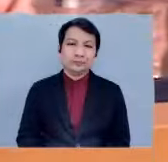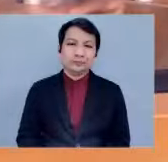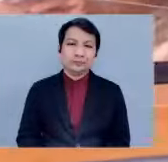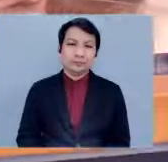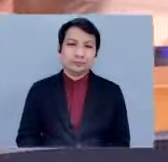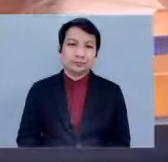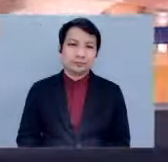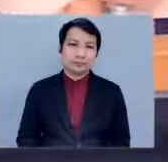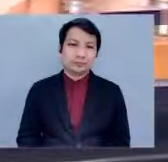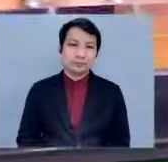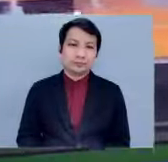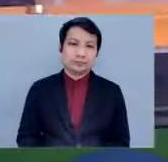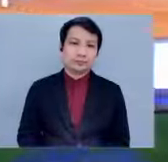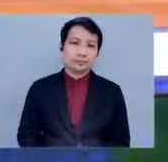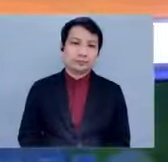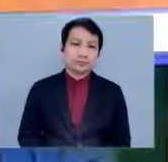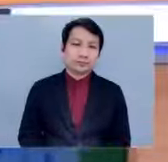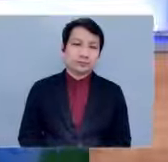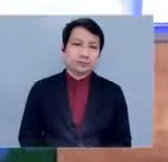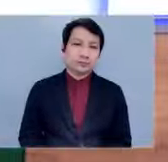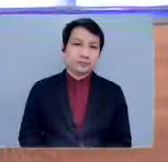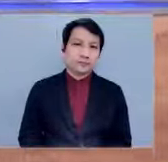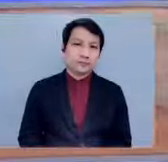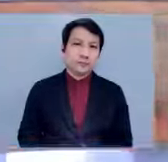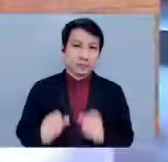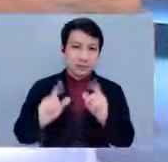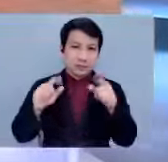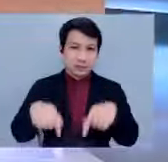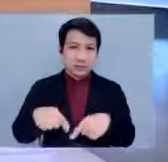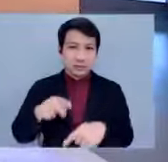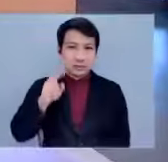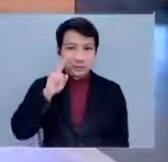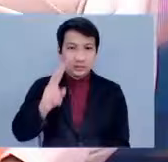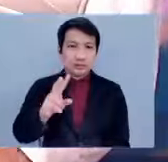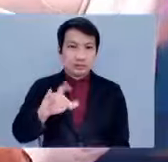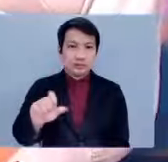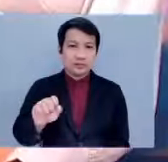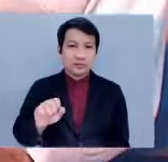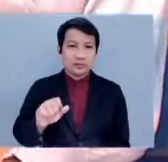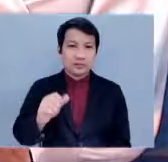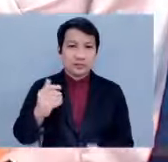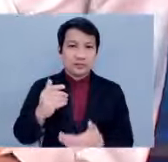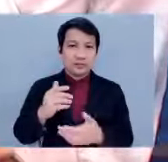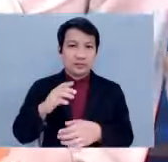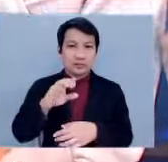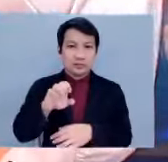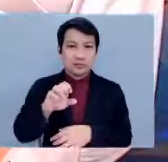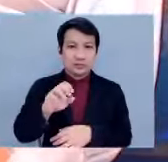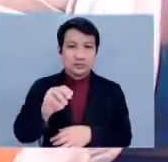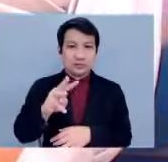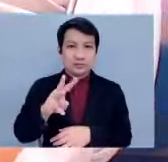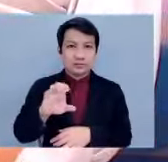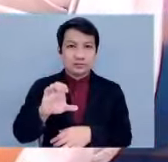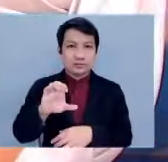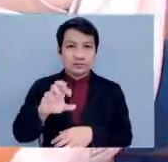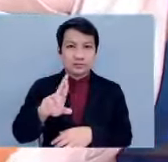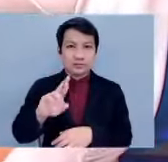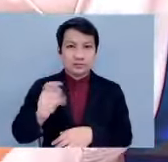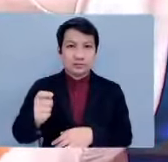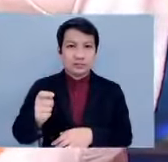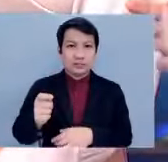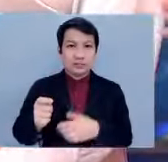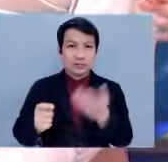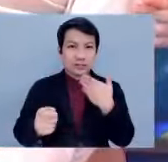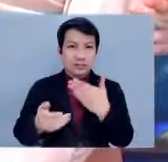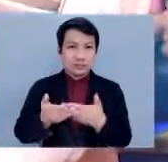At para mas mapabilib tayo, live natin makakasama si Valerie ng New Earth. Good morning sa Valerie! Good morning! Salamat sa pagsama